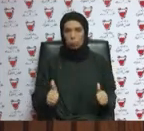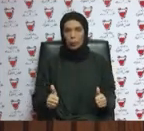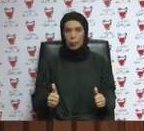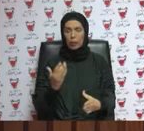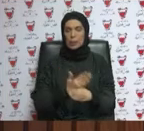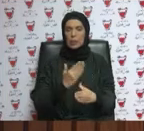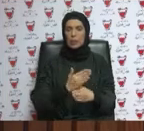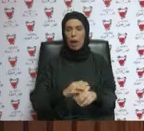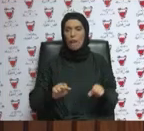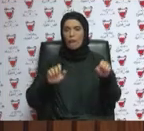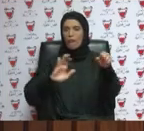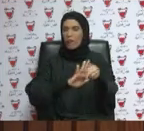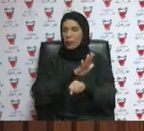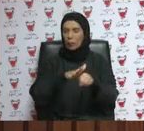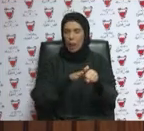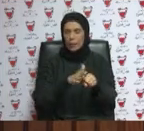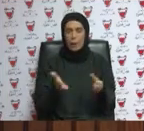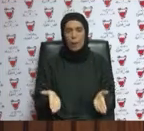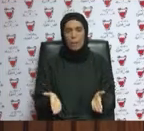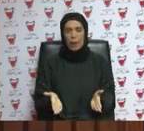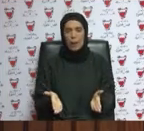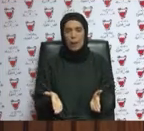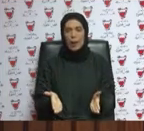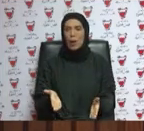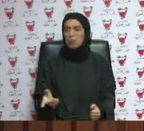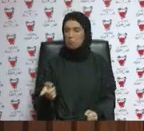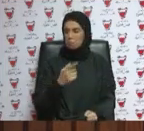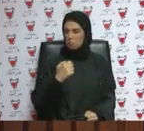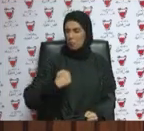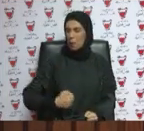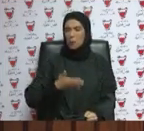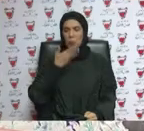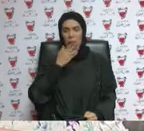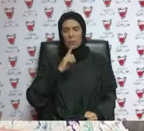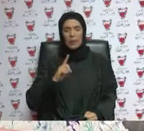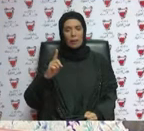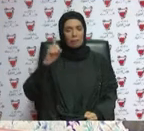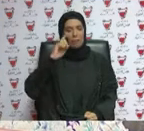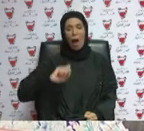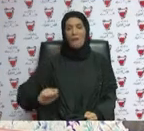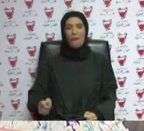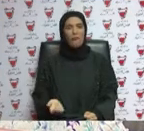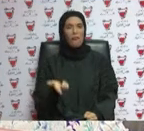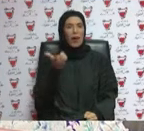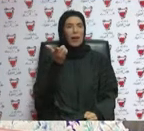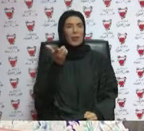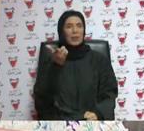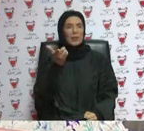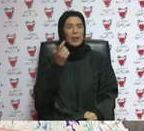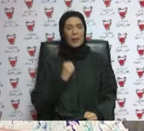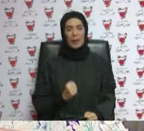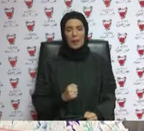بسبب الفيروس والأزمة الموجودة، لكن احنا في البحرين لله الحمد شعورنا هو الفخر معالي الرئيس، شعورنا هو